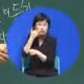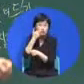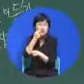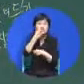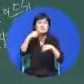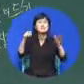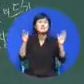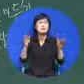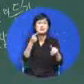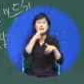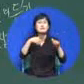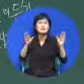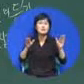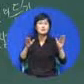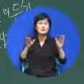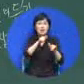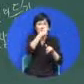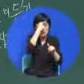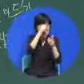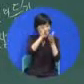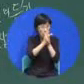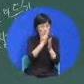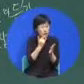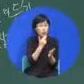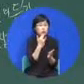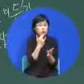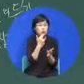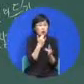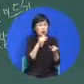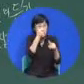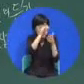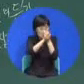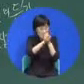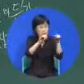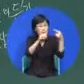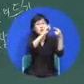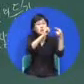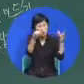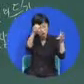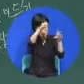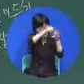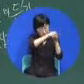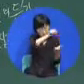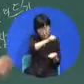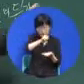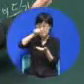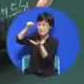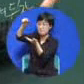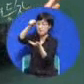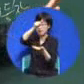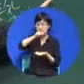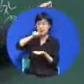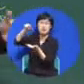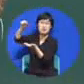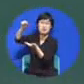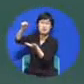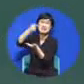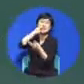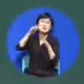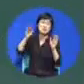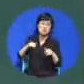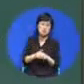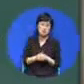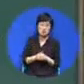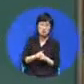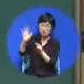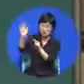And it was the angels that are running the errands, taking the prayers up to God. Every single one of them. 여기에서요 사도 요한이 힘을 얻은